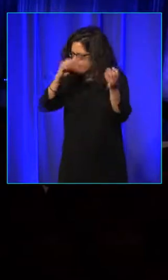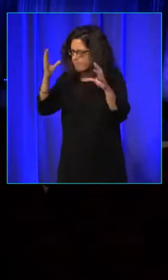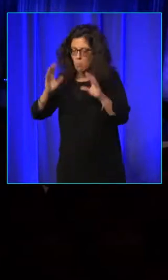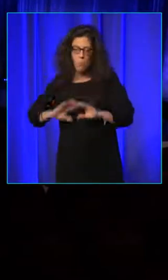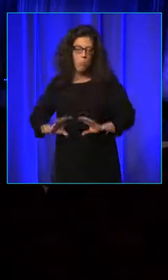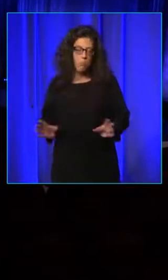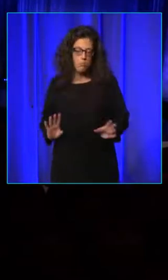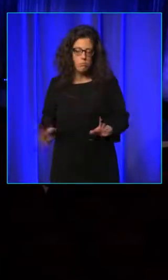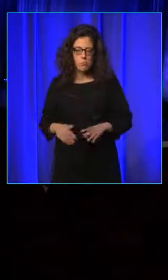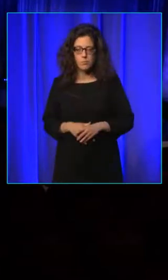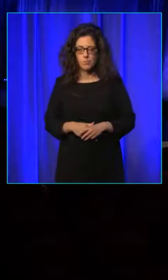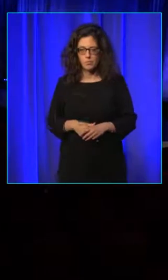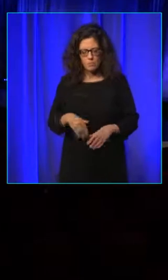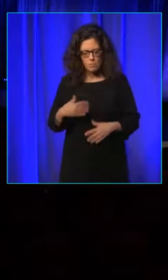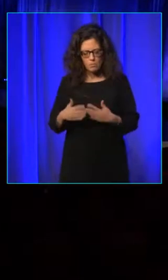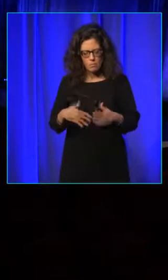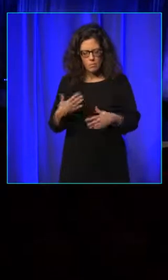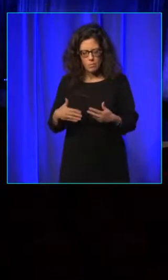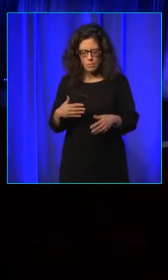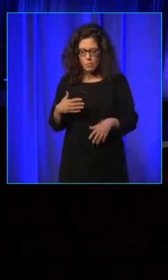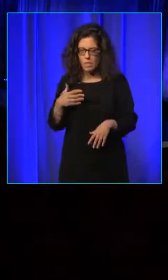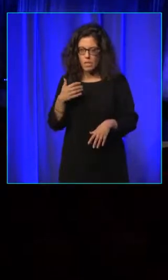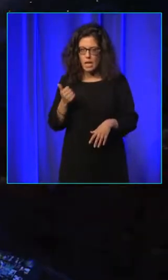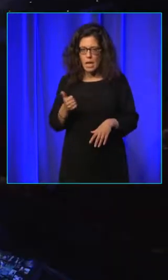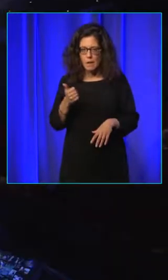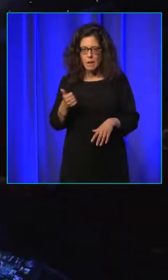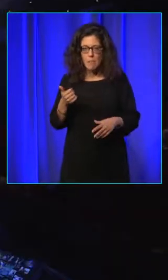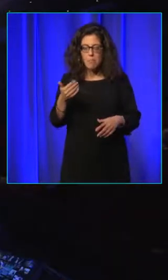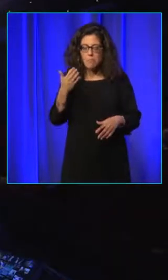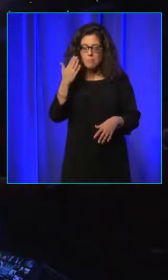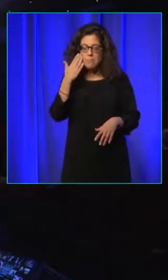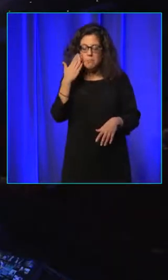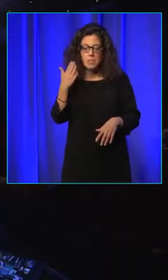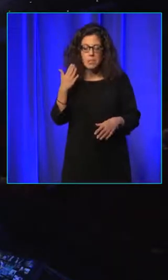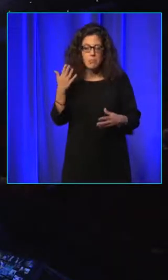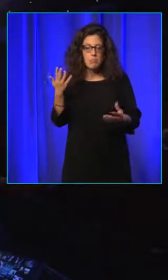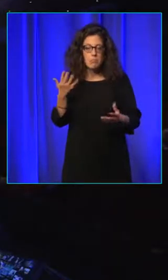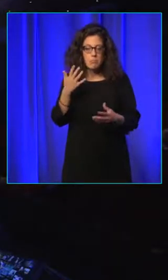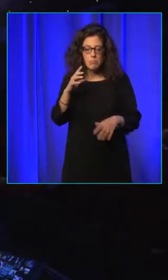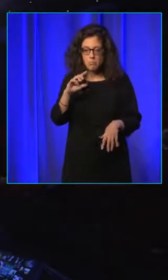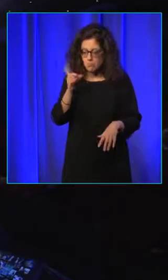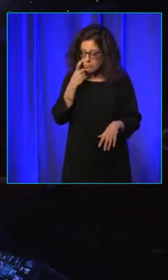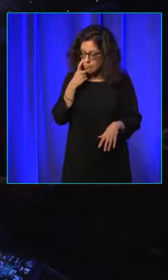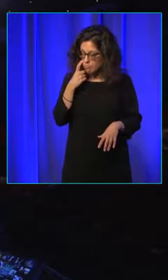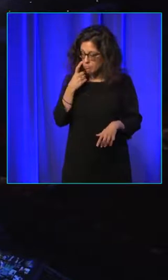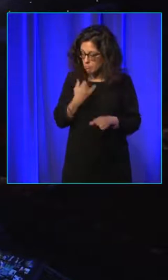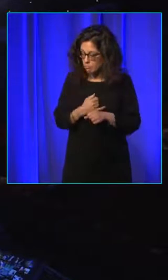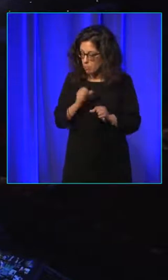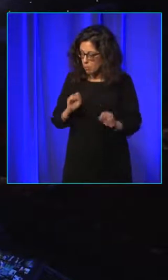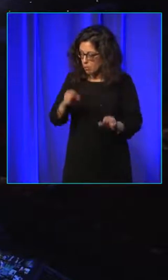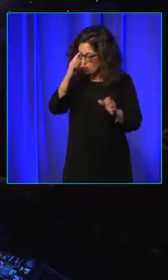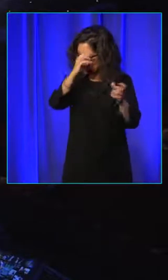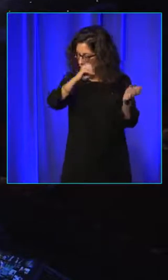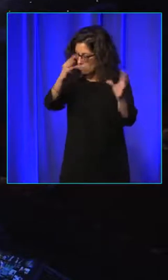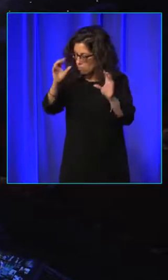temps, elle va savoir qu'il y a la possibilité de faire un travail. Oui. Qu'est-ce que vous